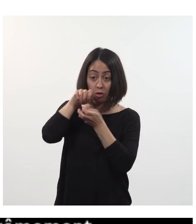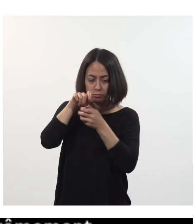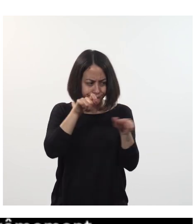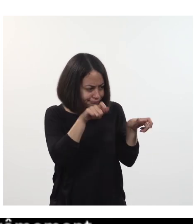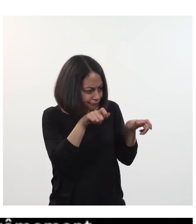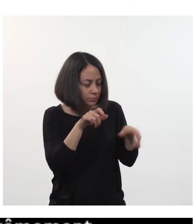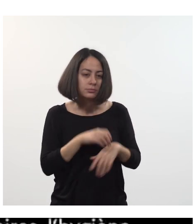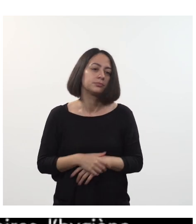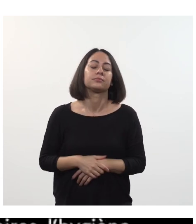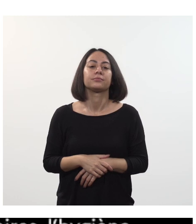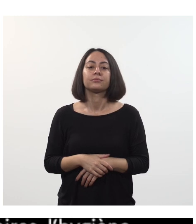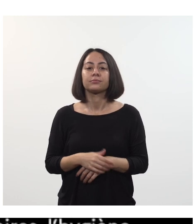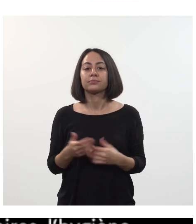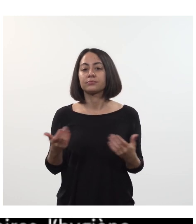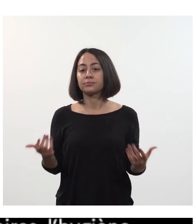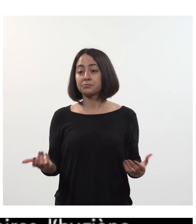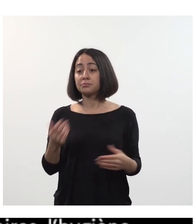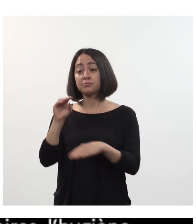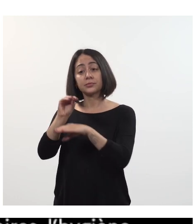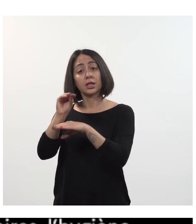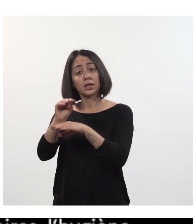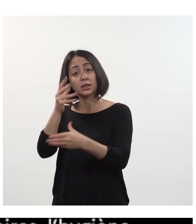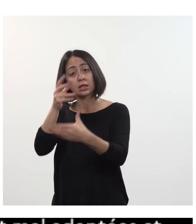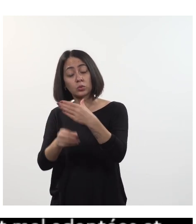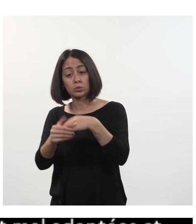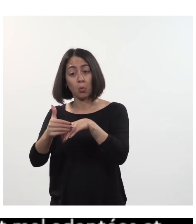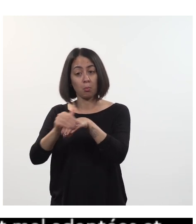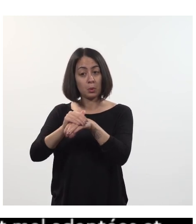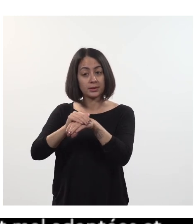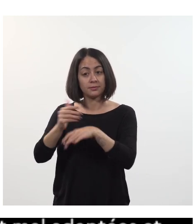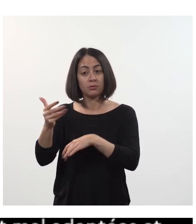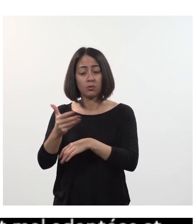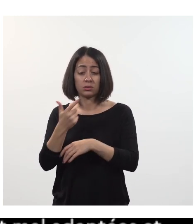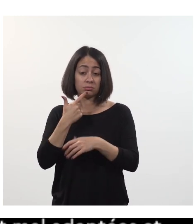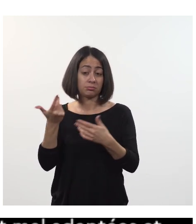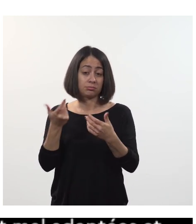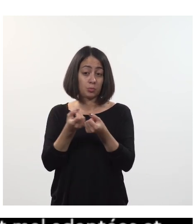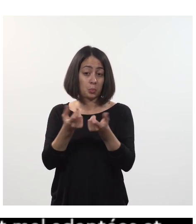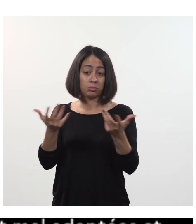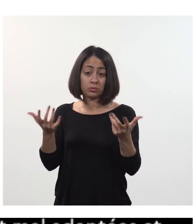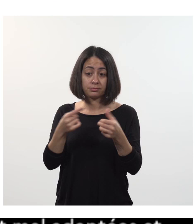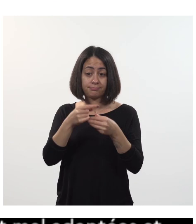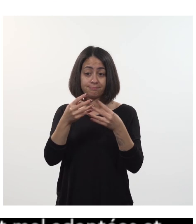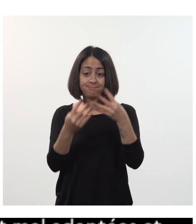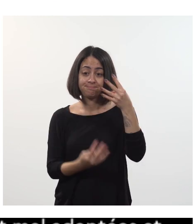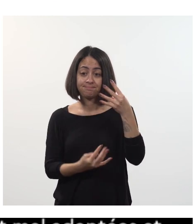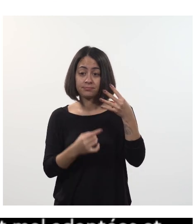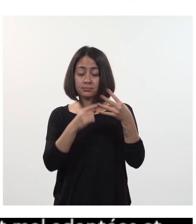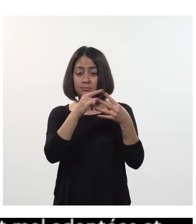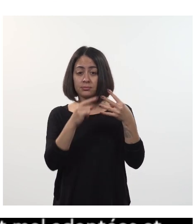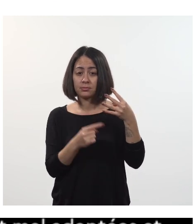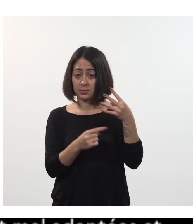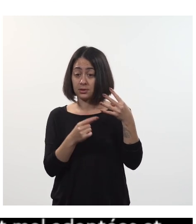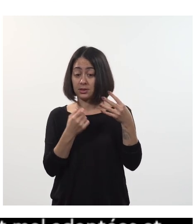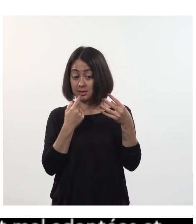Alors, en ce qui concerne les causes de la dénutrition, ben, les causes, elles sont multiples, hein, bien sûr, et ces causes, elles vont entraîner ce